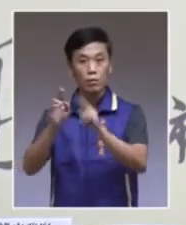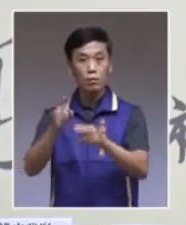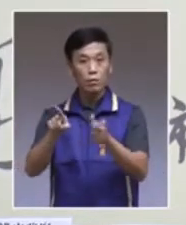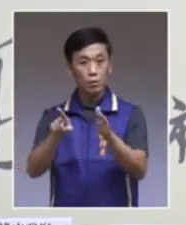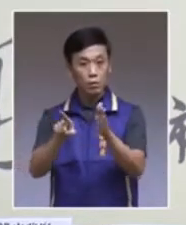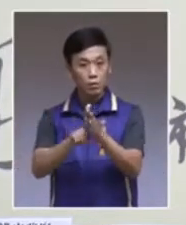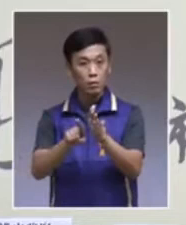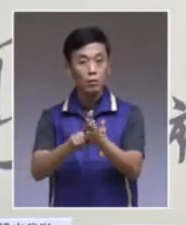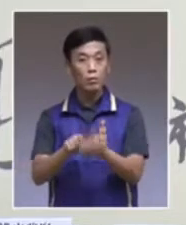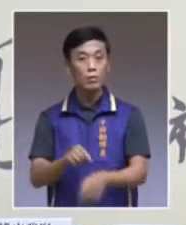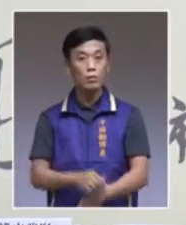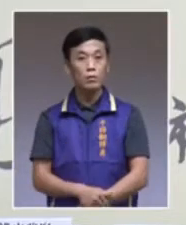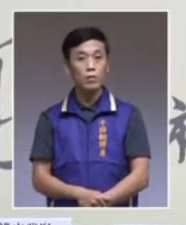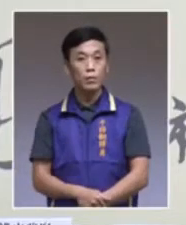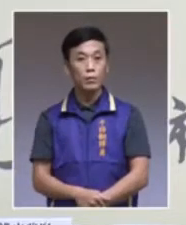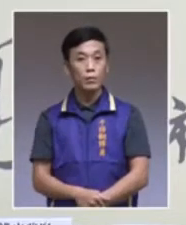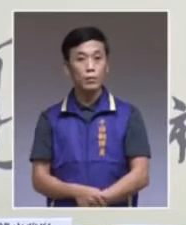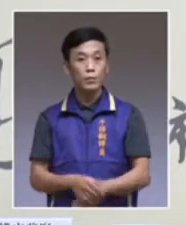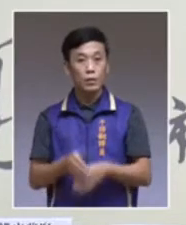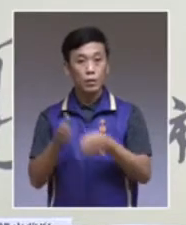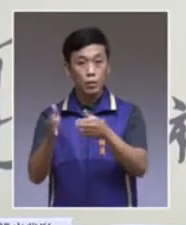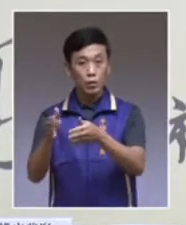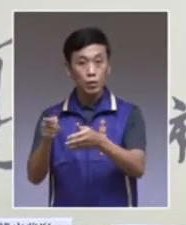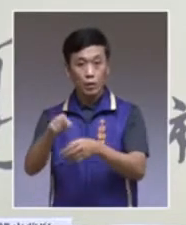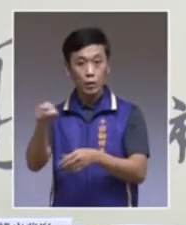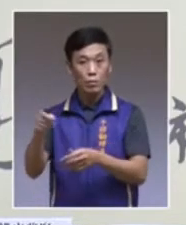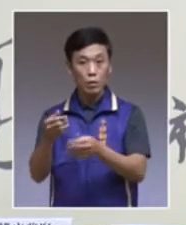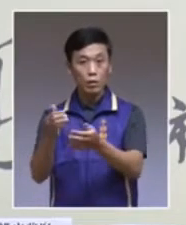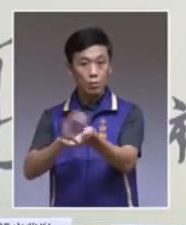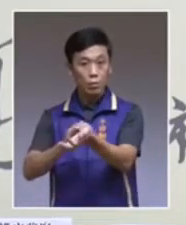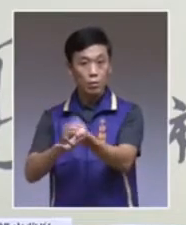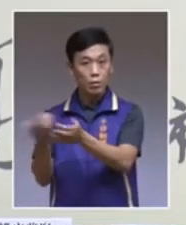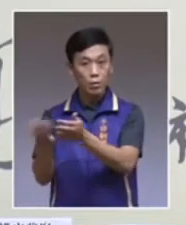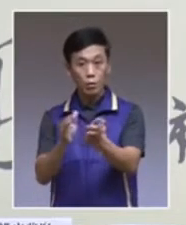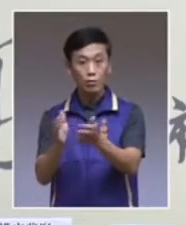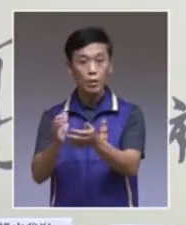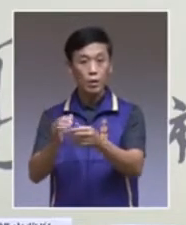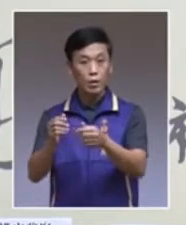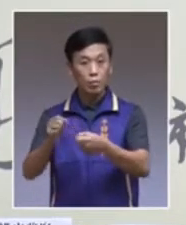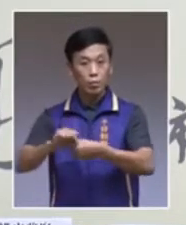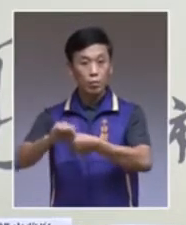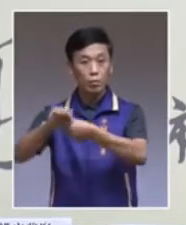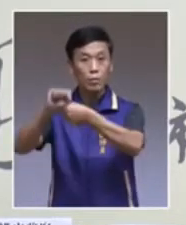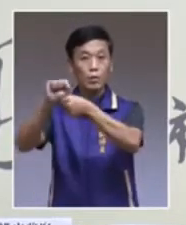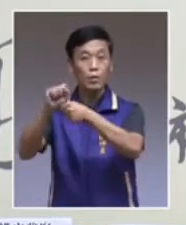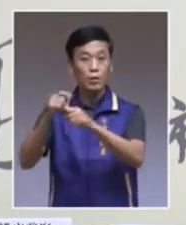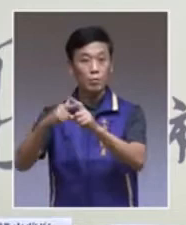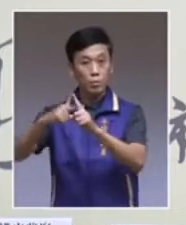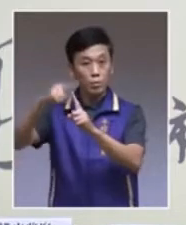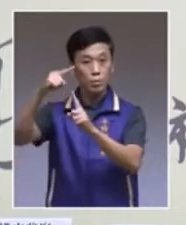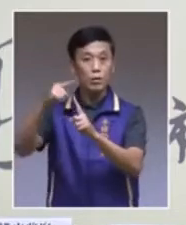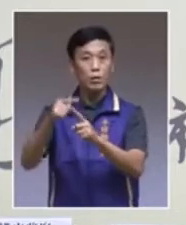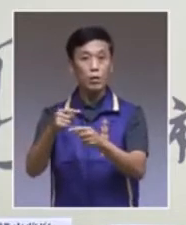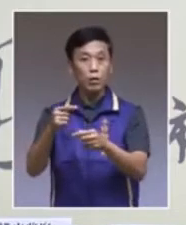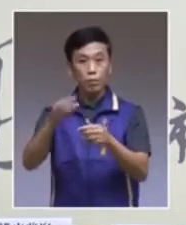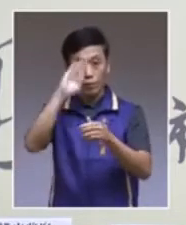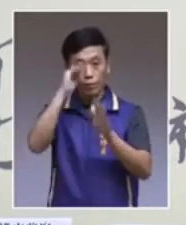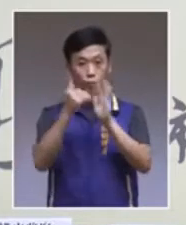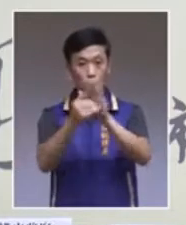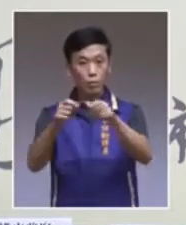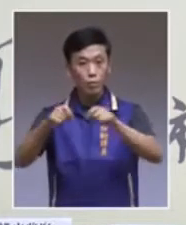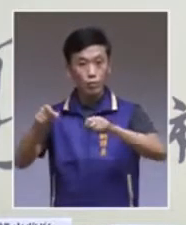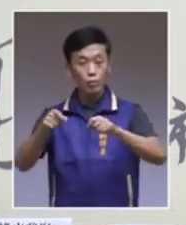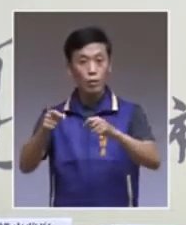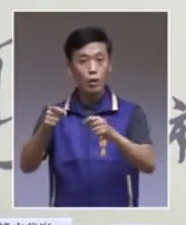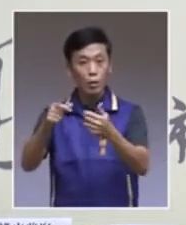那我们就逐渐的要把量能提高的时候，也搭配了同样的防疫措施，也要管制好。简单